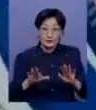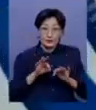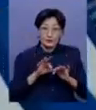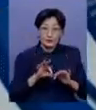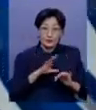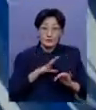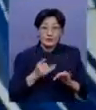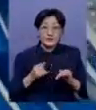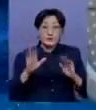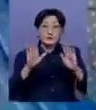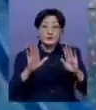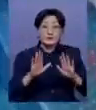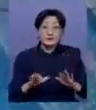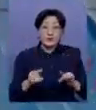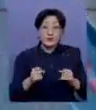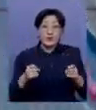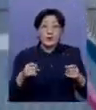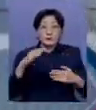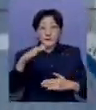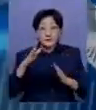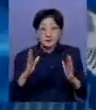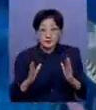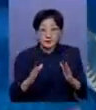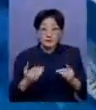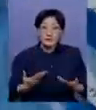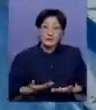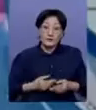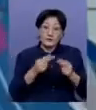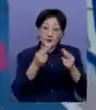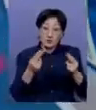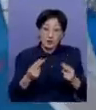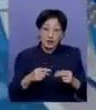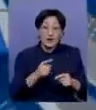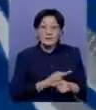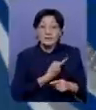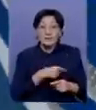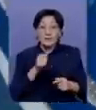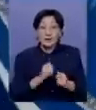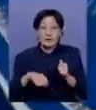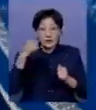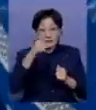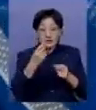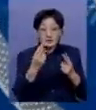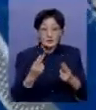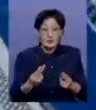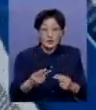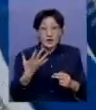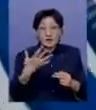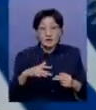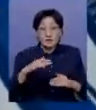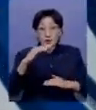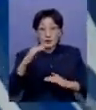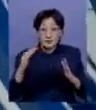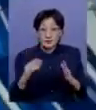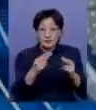ұйымдастырылды. Экспозицияда портреттер, тұрмыстық картиналар, сондай-ақ шебердің әр жылдары салынған 50 кескіндемелік